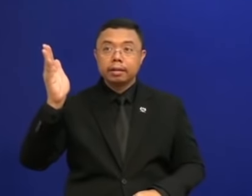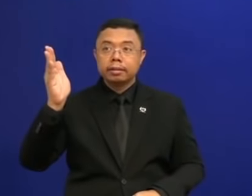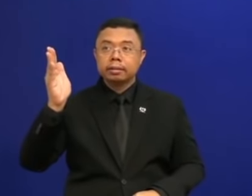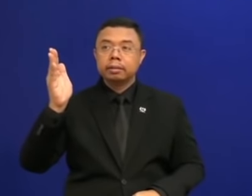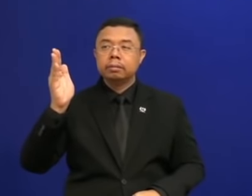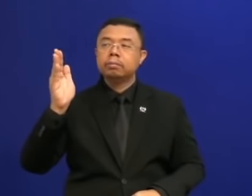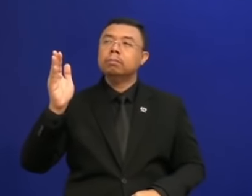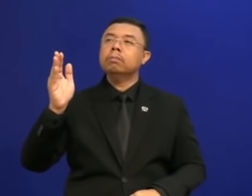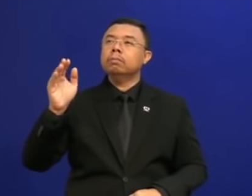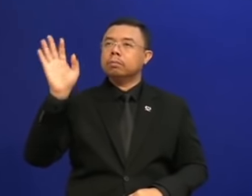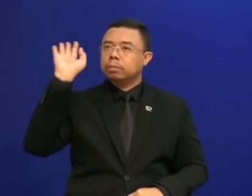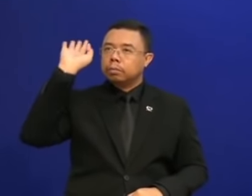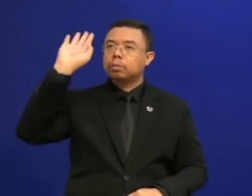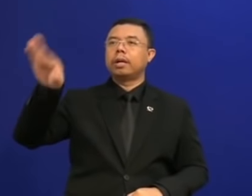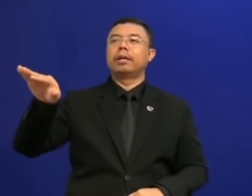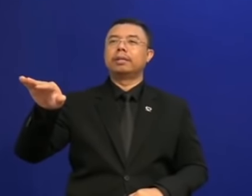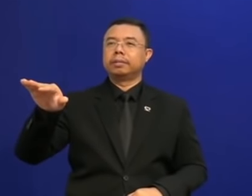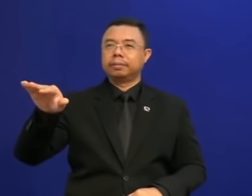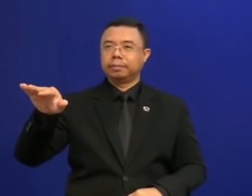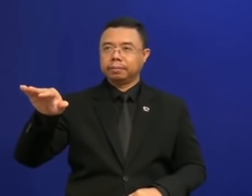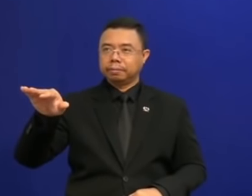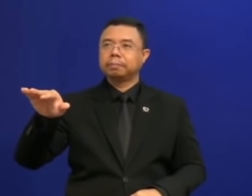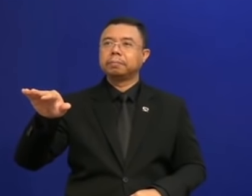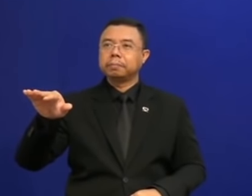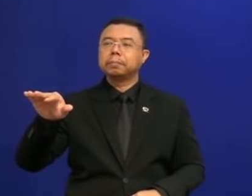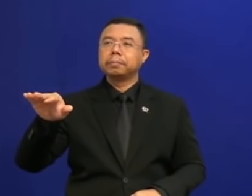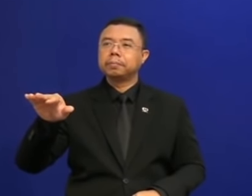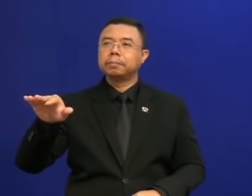akan apa? Pulang.